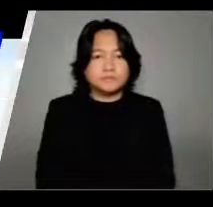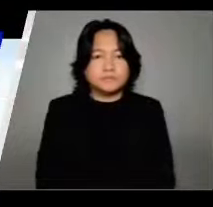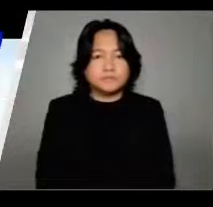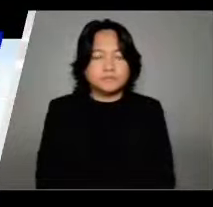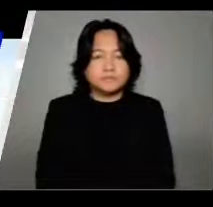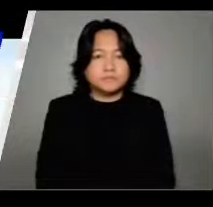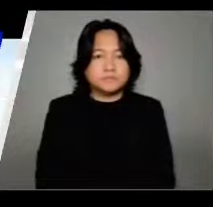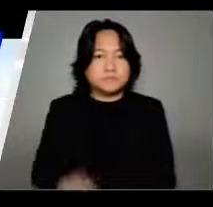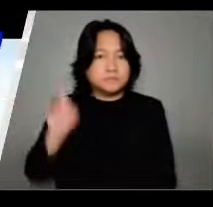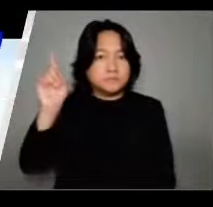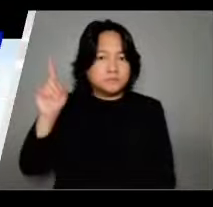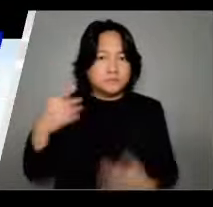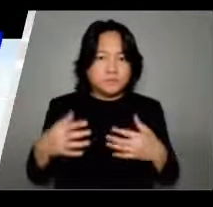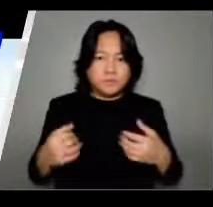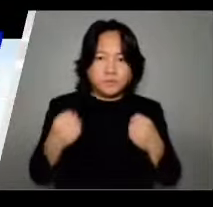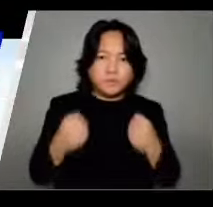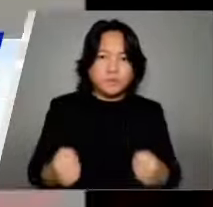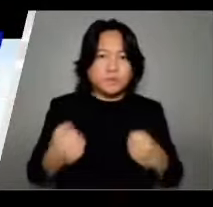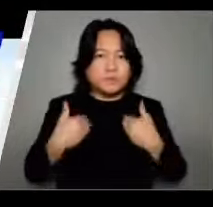Lakas ng katawan,